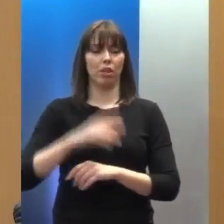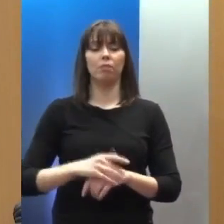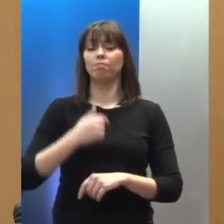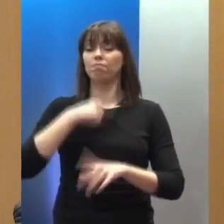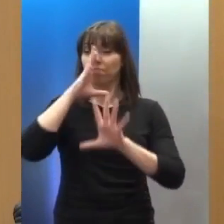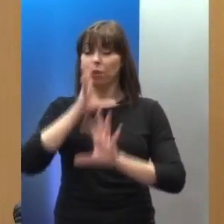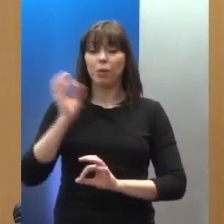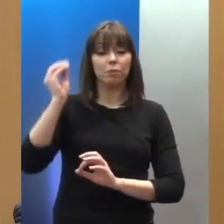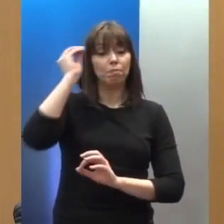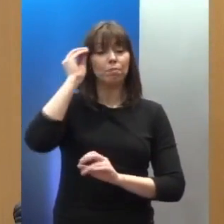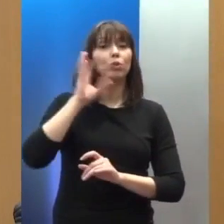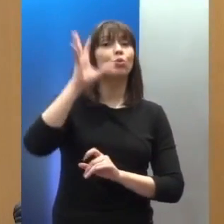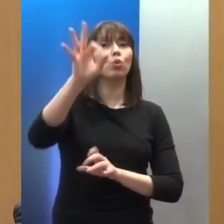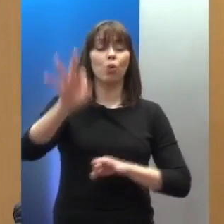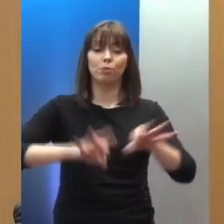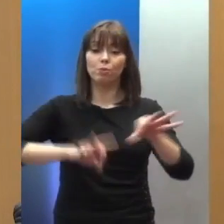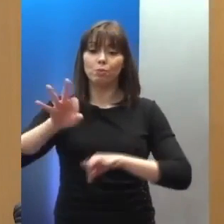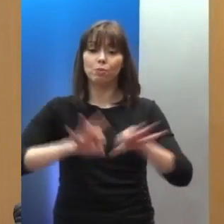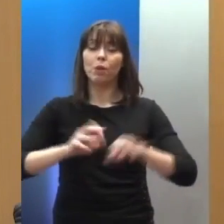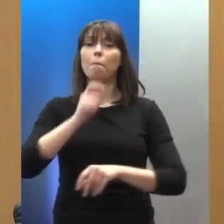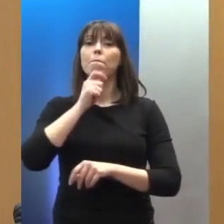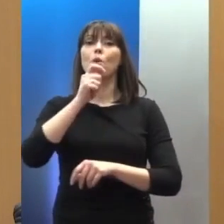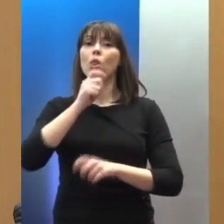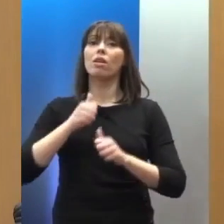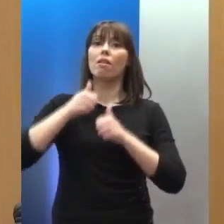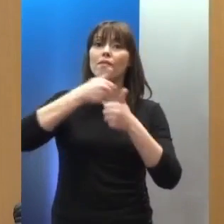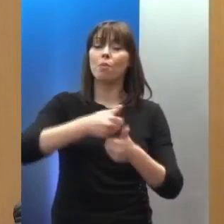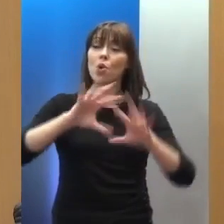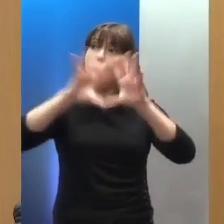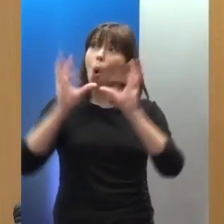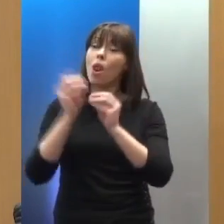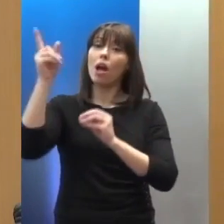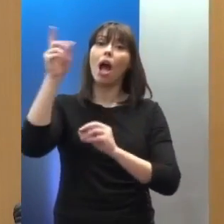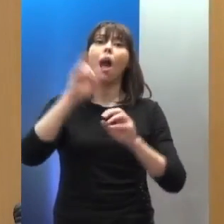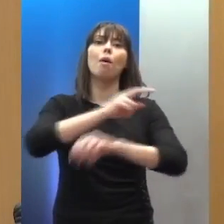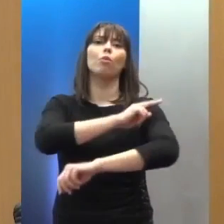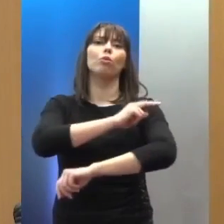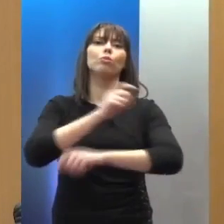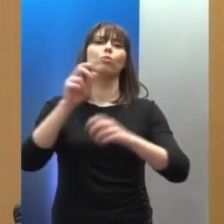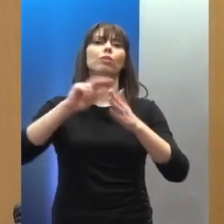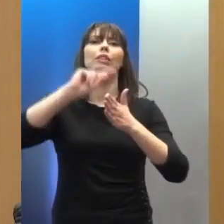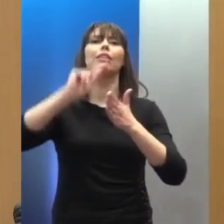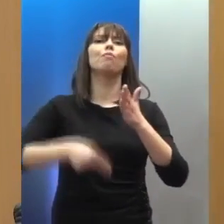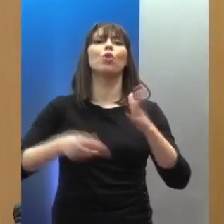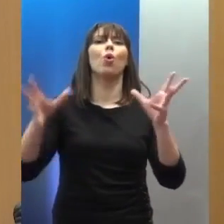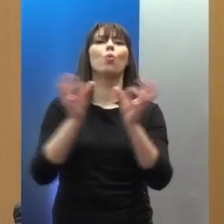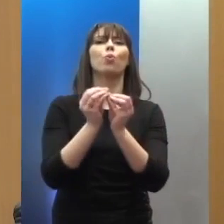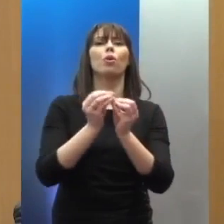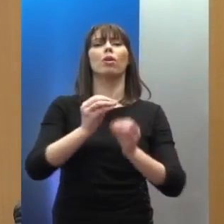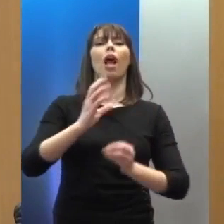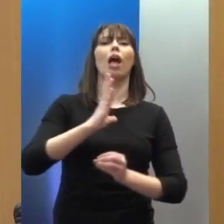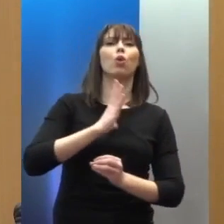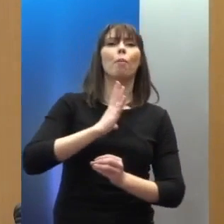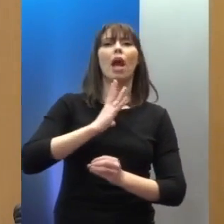σχεδιασμό και στην υλοποίηση της πολιτικής μας τις συστάσεις του Διεθνού Συμφώνου για τα Ατομικά και Πολιτικά